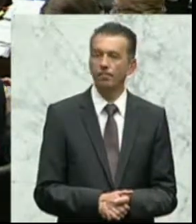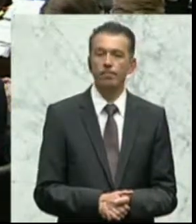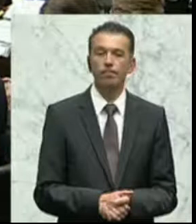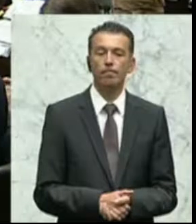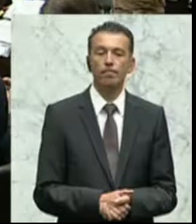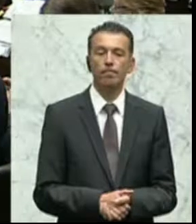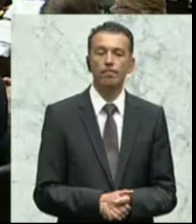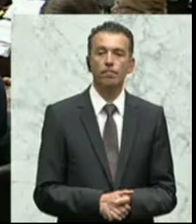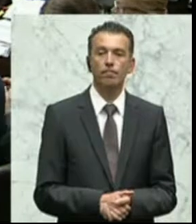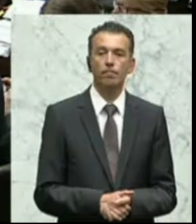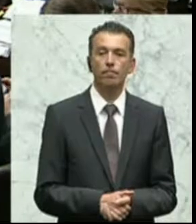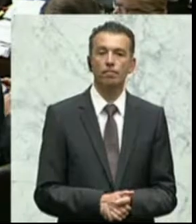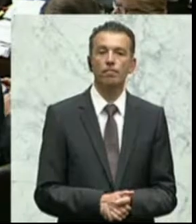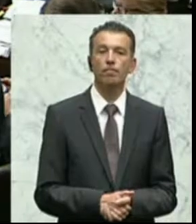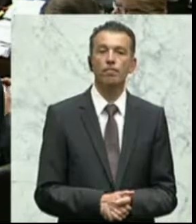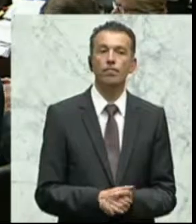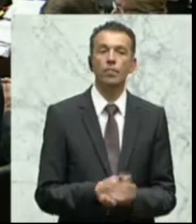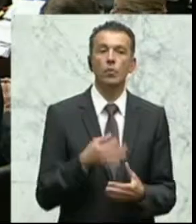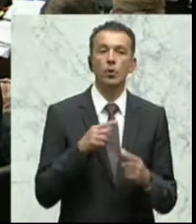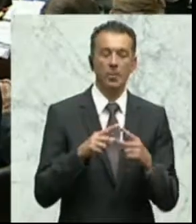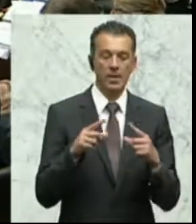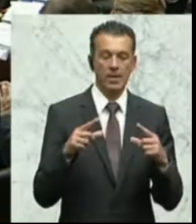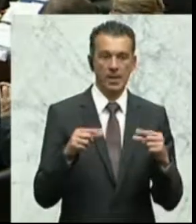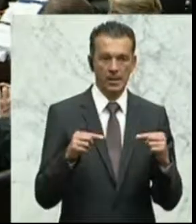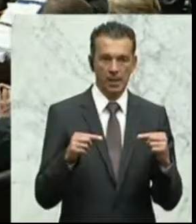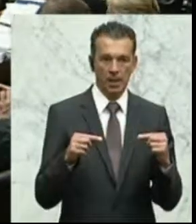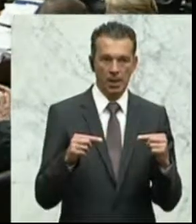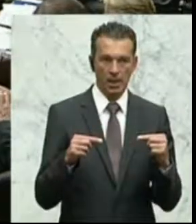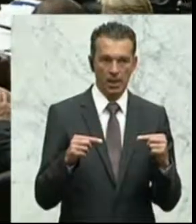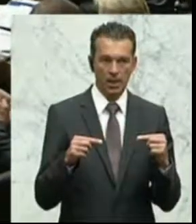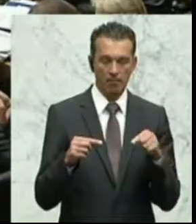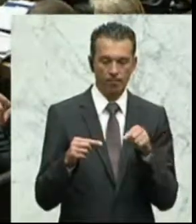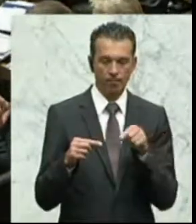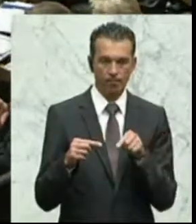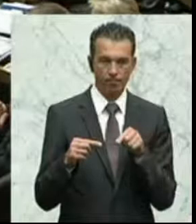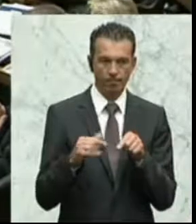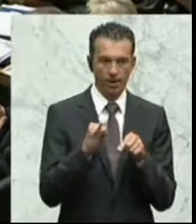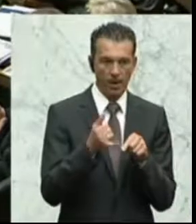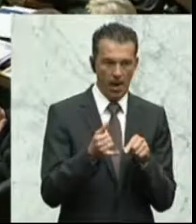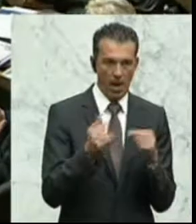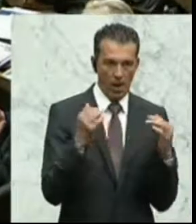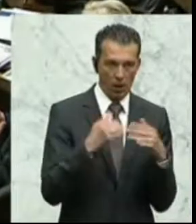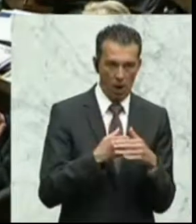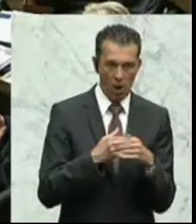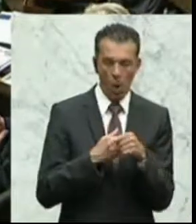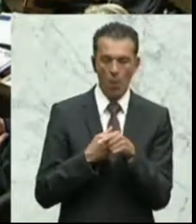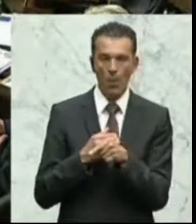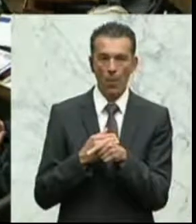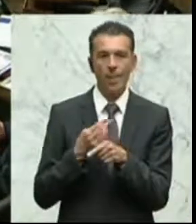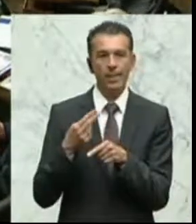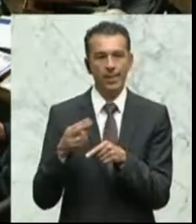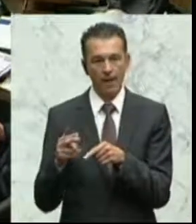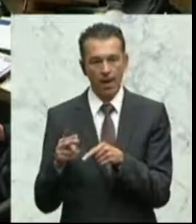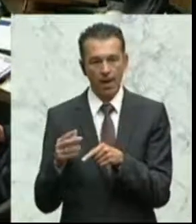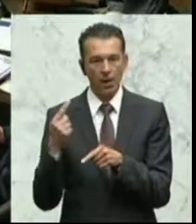Die zu verwendenden Stimmzettel tragen die Bezeichnung Ja, das sind die grauen Stimmzettel, beziehungsweise Nein, das sind